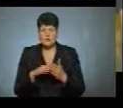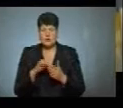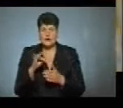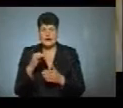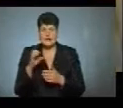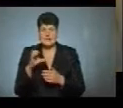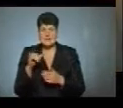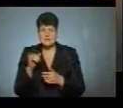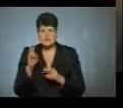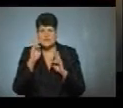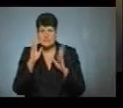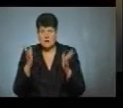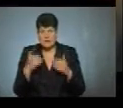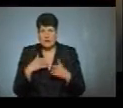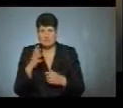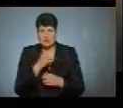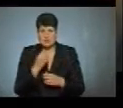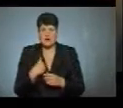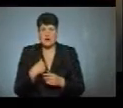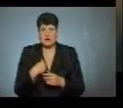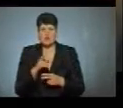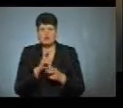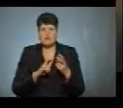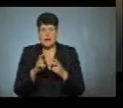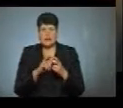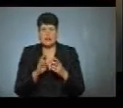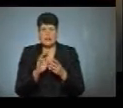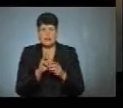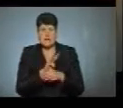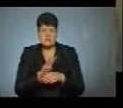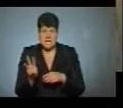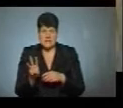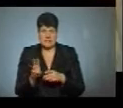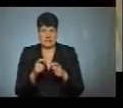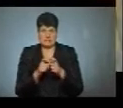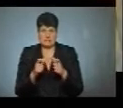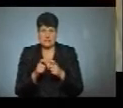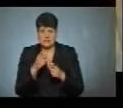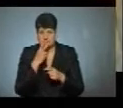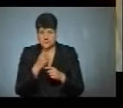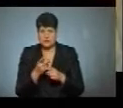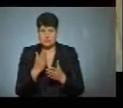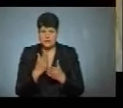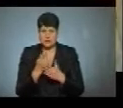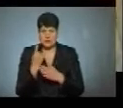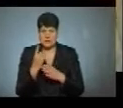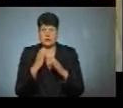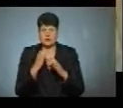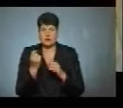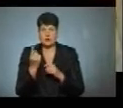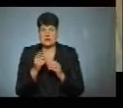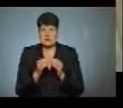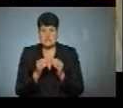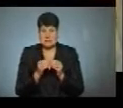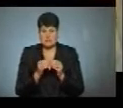знала. Ні, не вдалося. Я шукала на сайті квитки, дивилася, що один автобус, що в продажі є на 11:10.